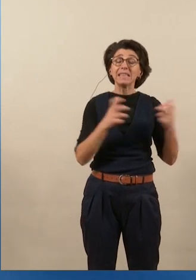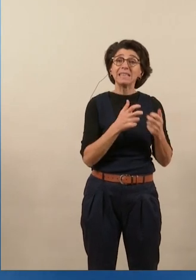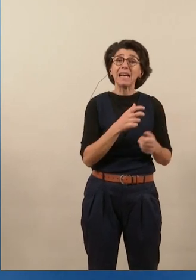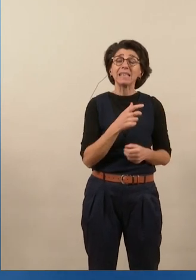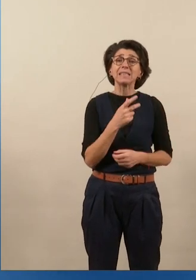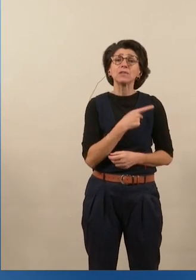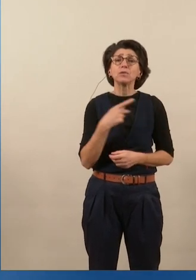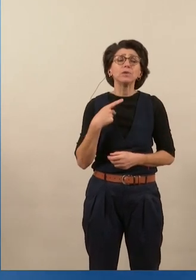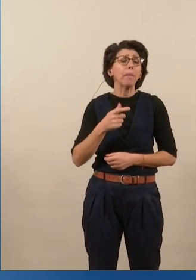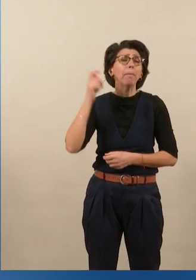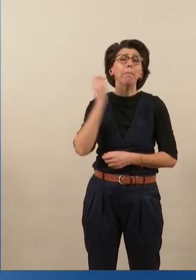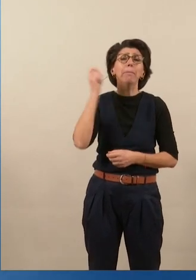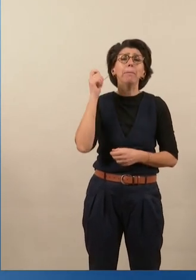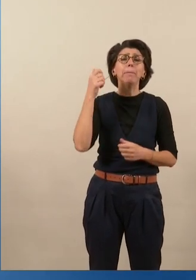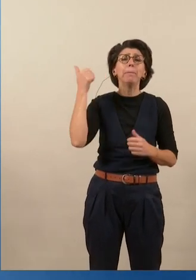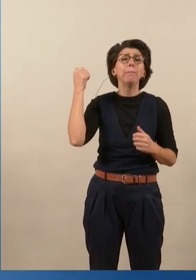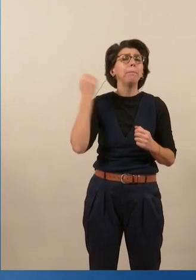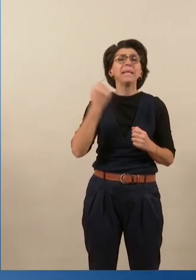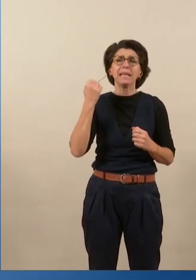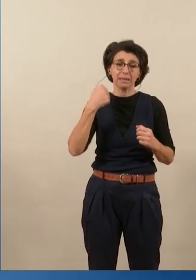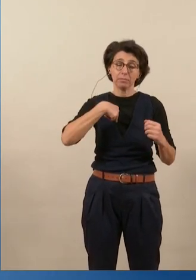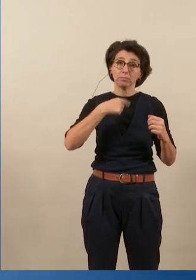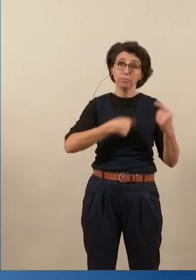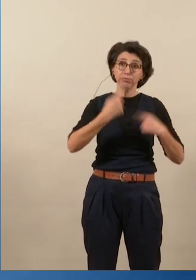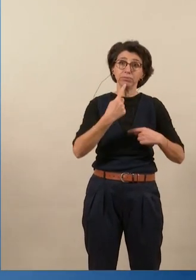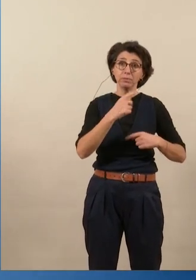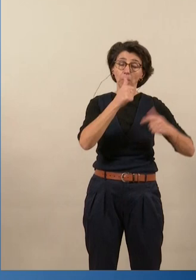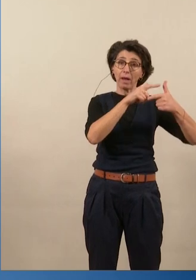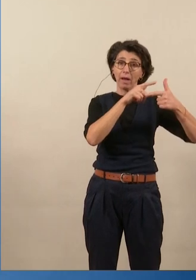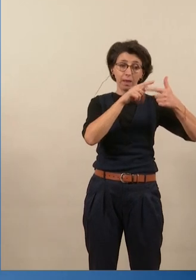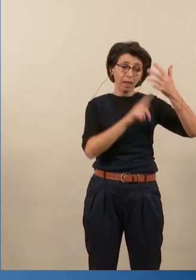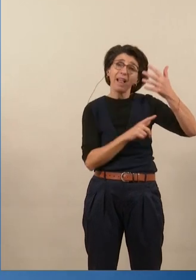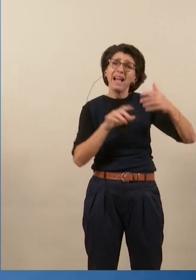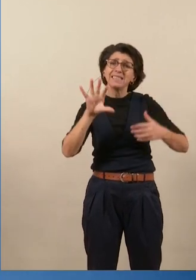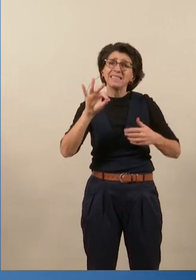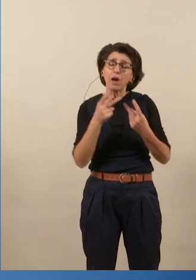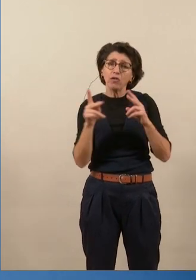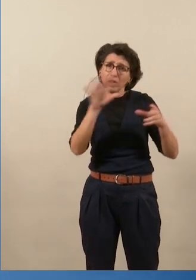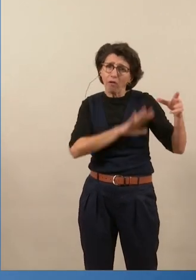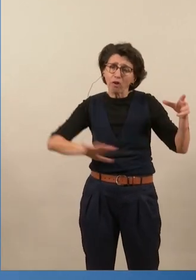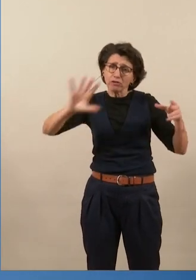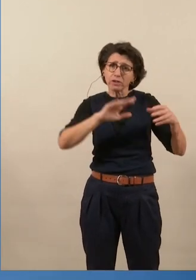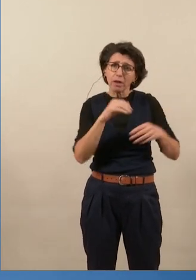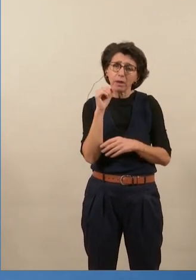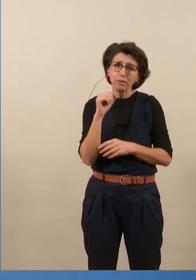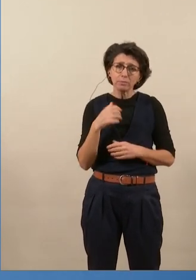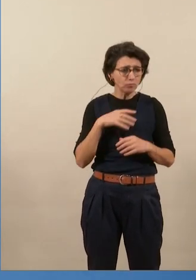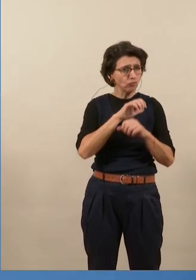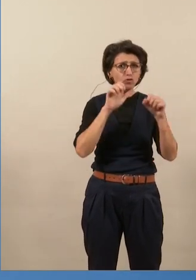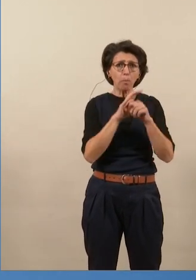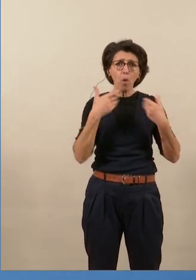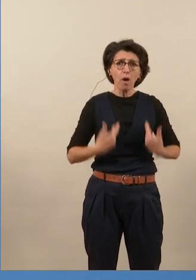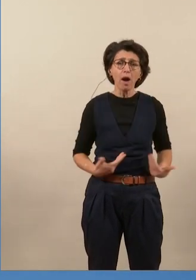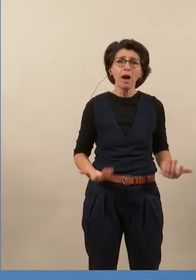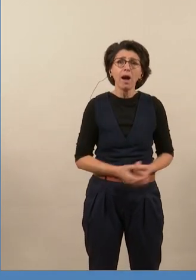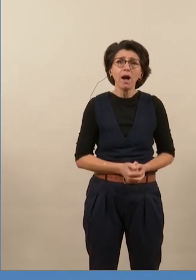parmi les 50 villes les plus peuplées en France alors champion de la primire je sais pas mais champion